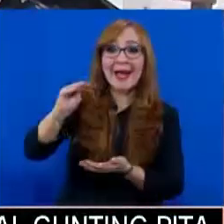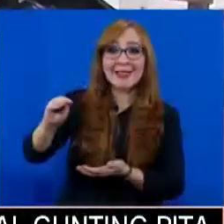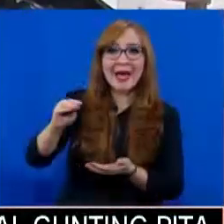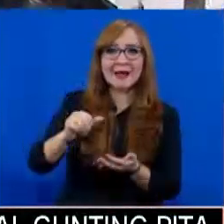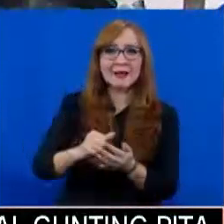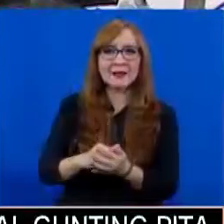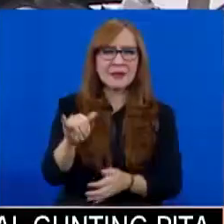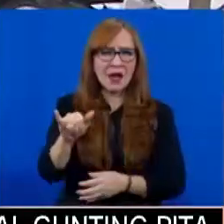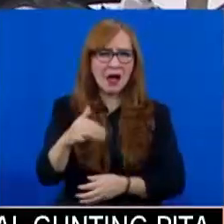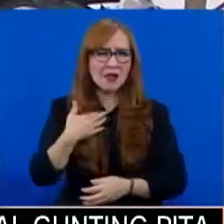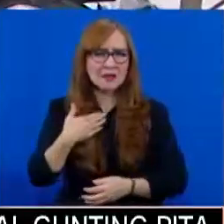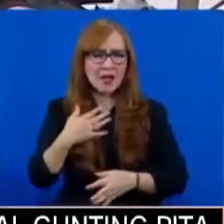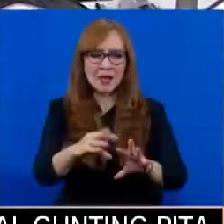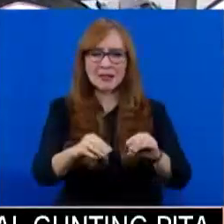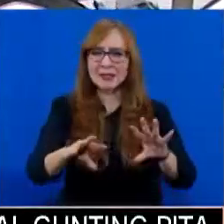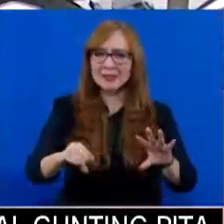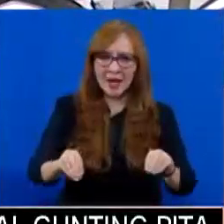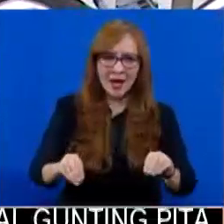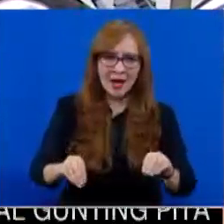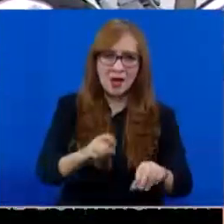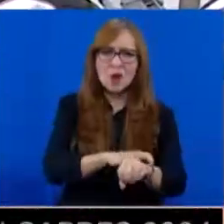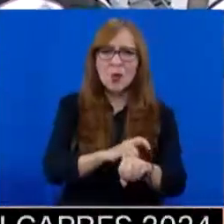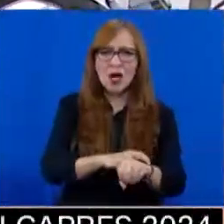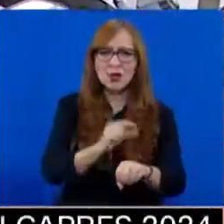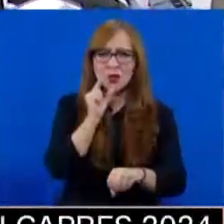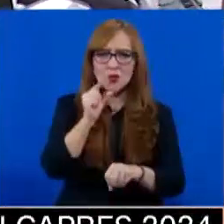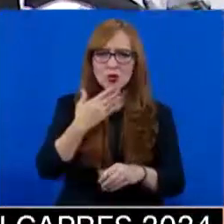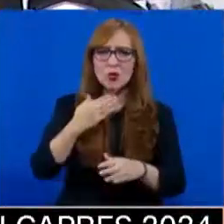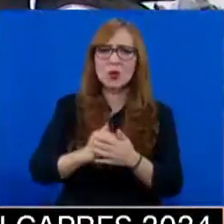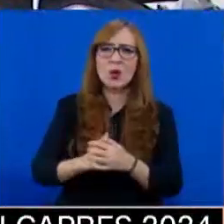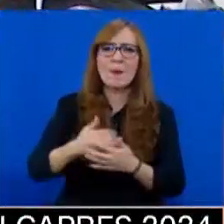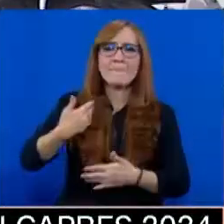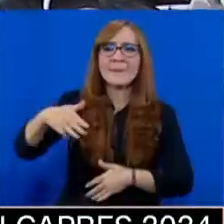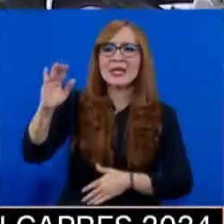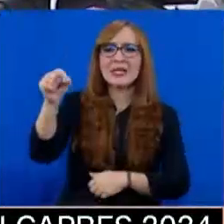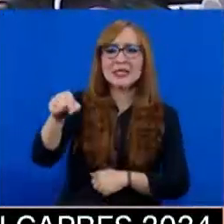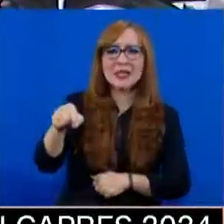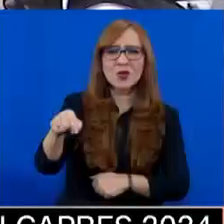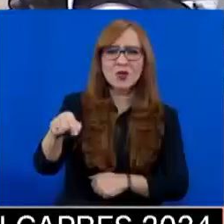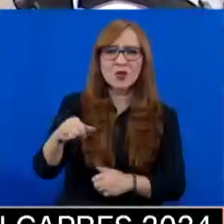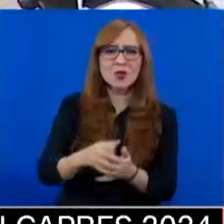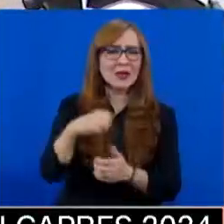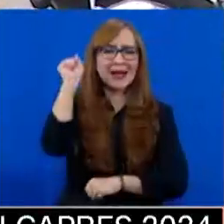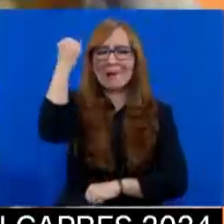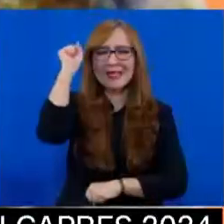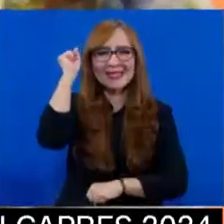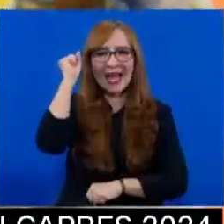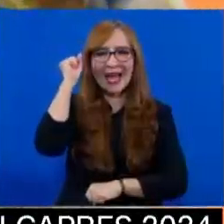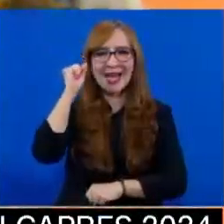kerja sih, jadinya nggak sempat buat makan ke sana gitu. Karena saya tahu soto ini enak, jadinya saya lebih milih delivery aja sih, lebih mempersingkat